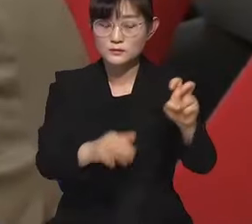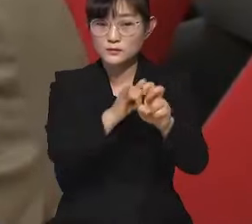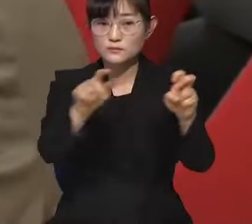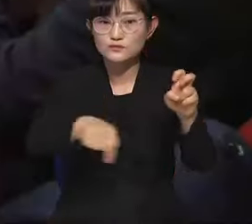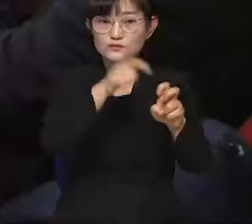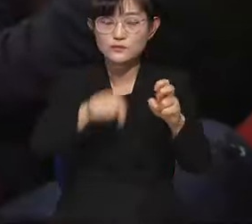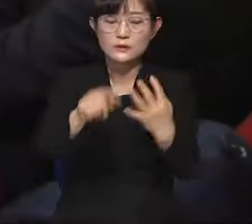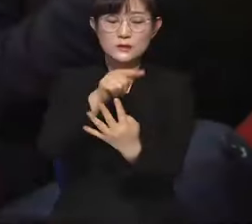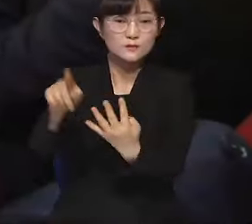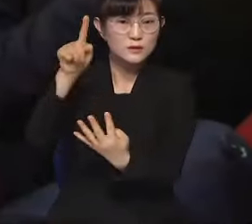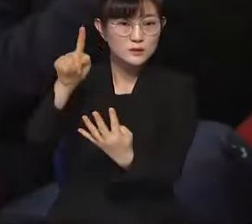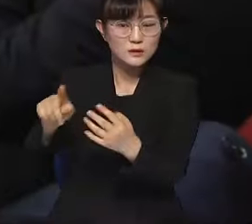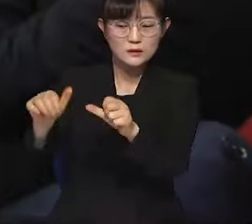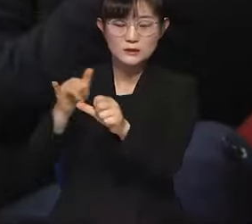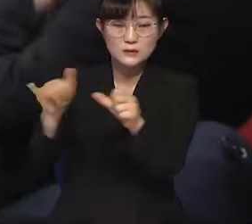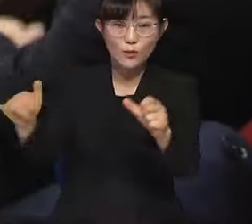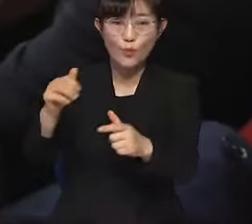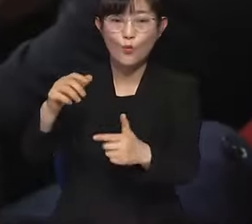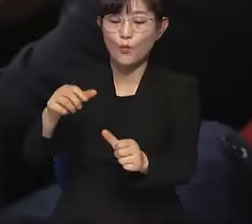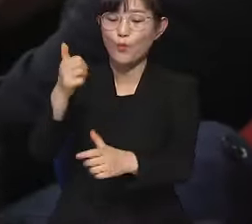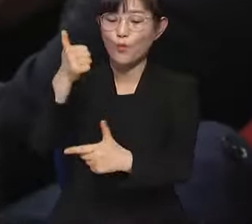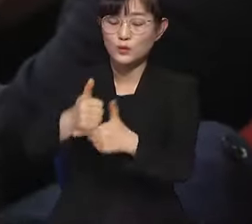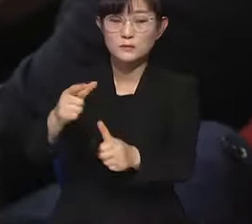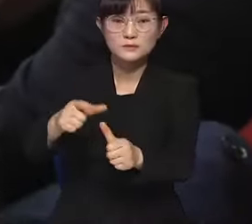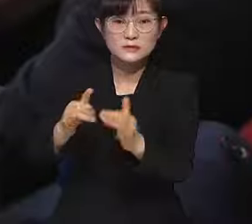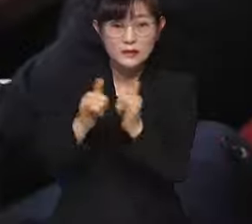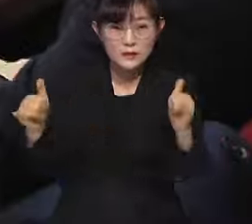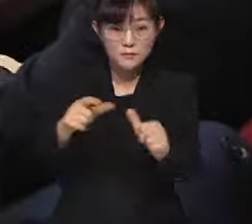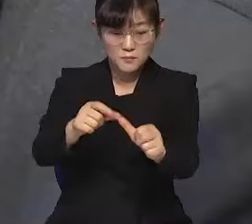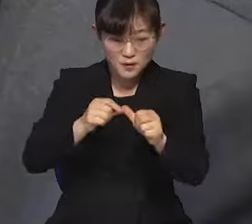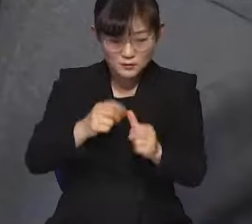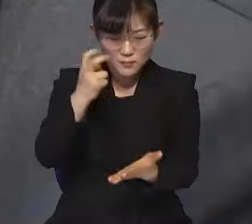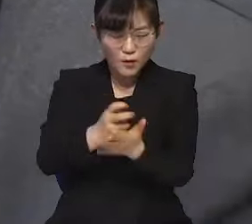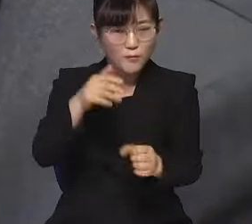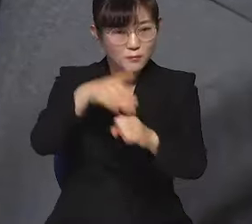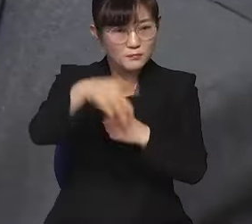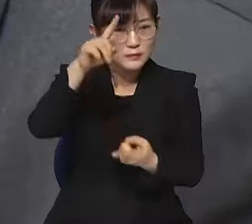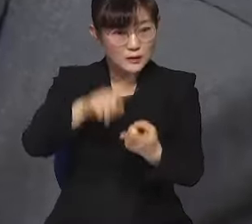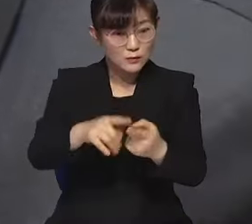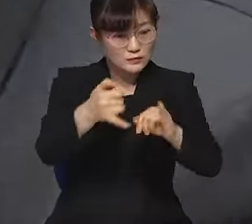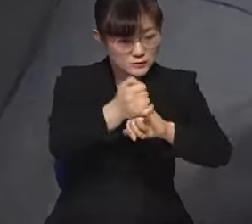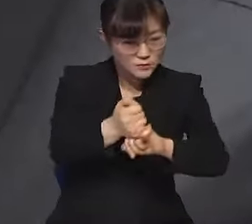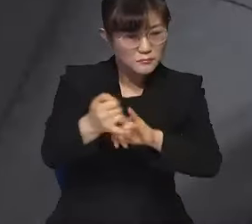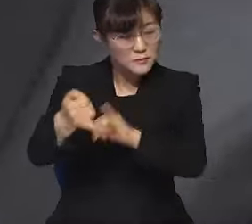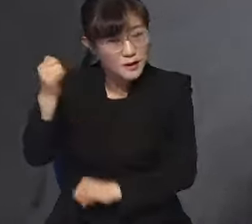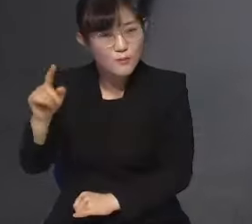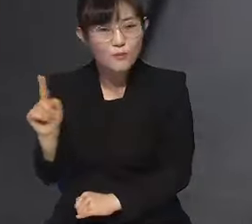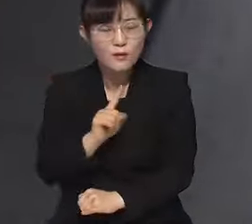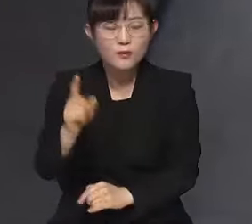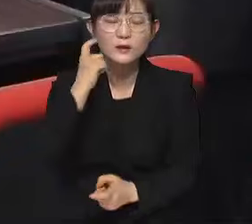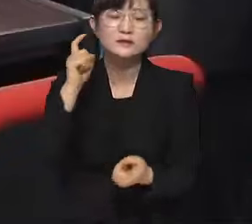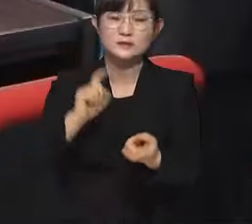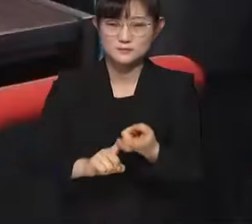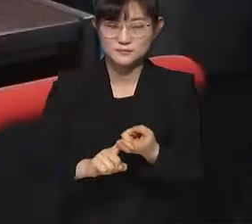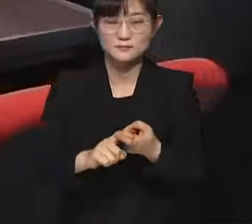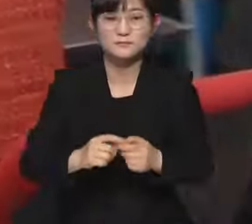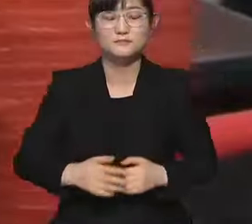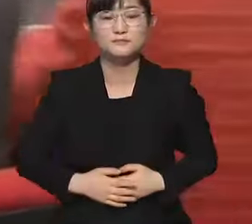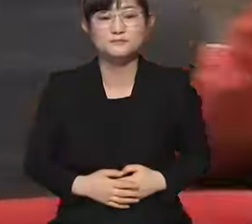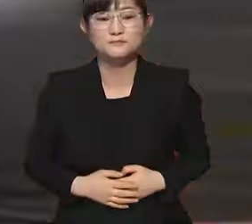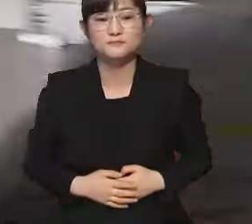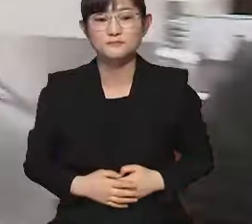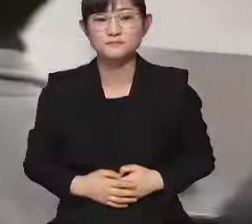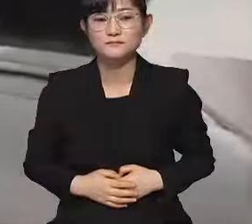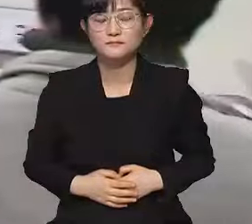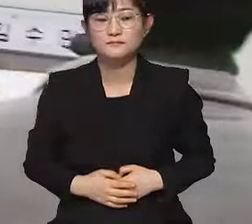가운데 4분의 1을 호남 인사로 채운다는 당규가 실제로 적용될지에도 관심이 모아지고 있습니다. KBC